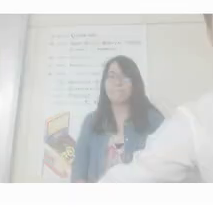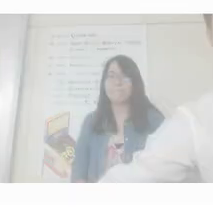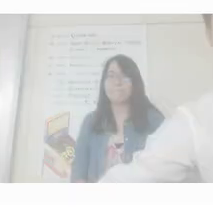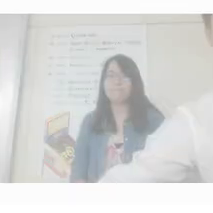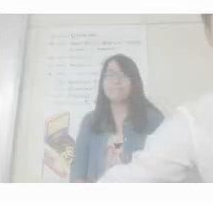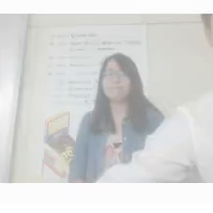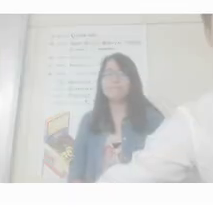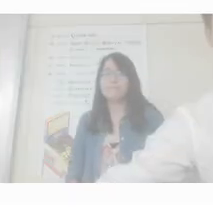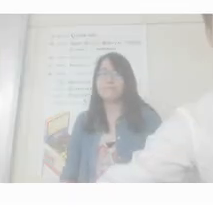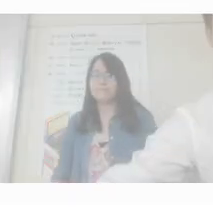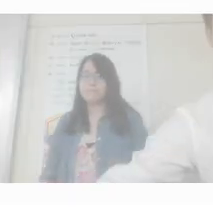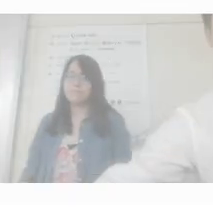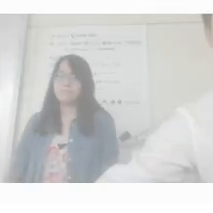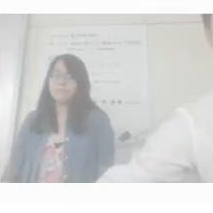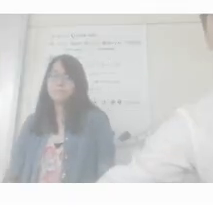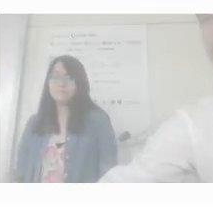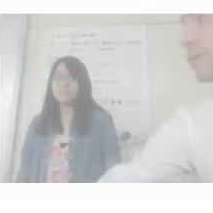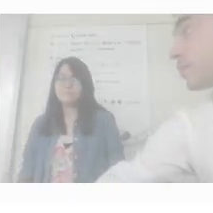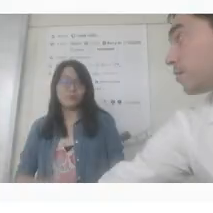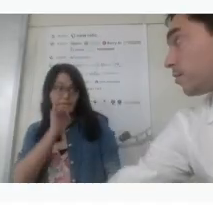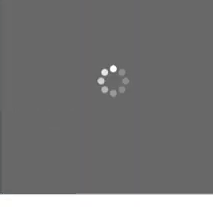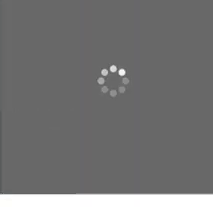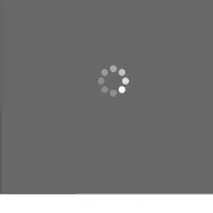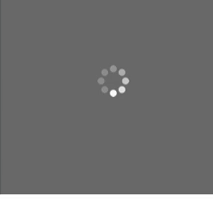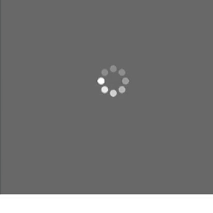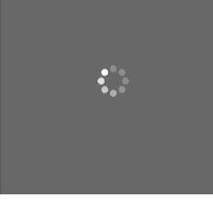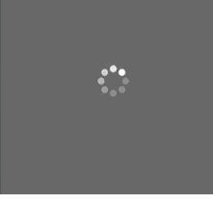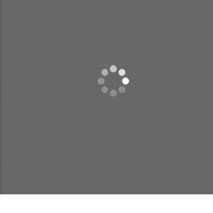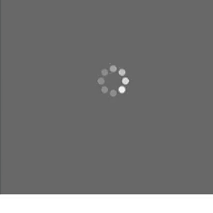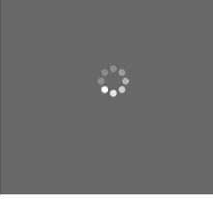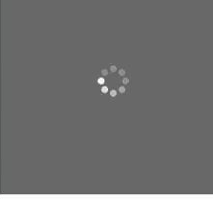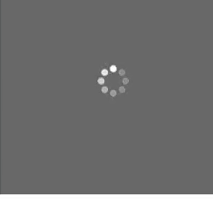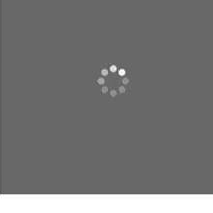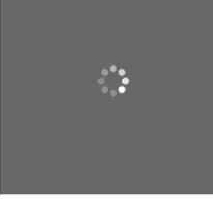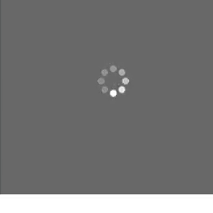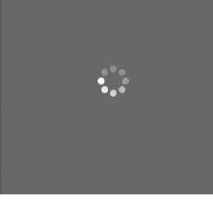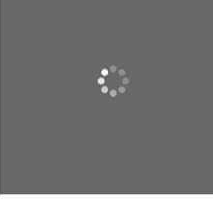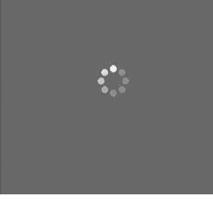所以接下来我们。OK， 谢谢。